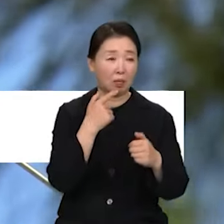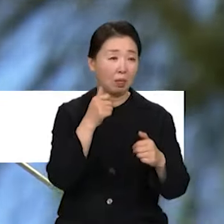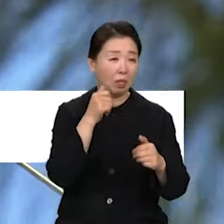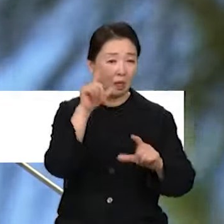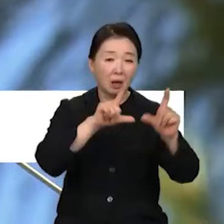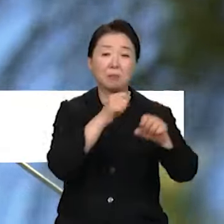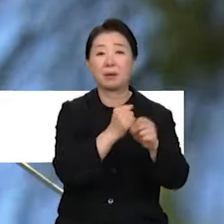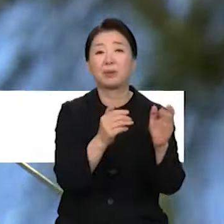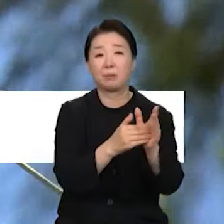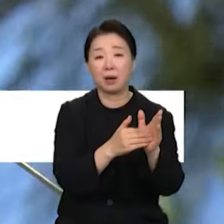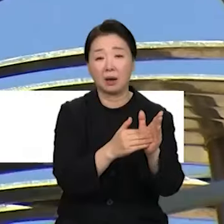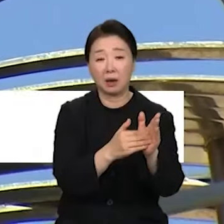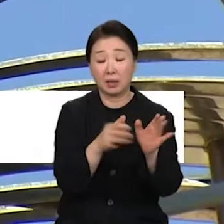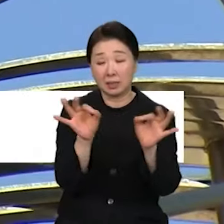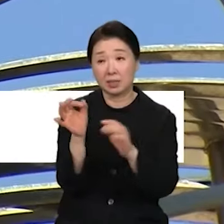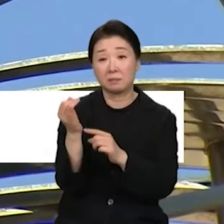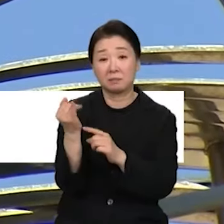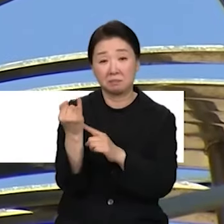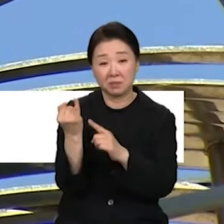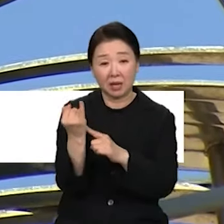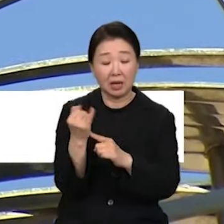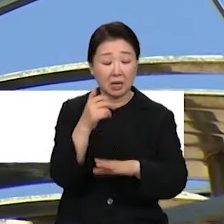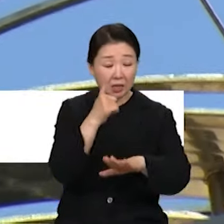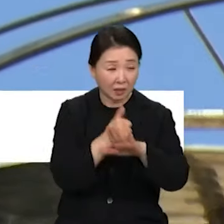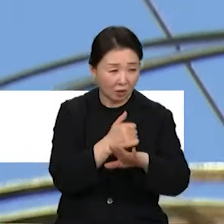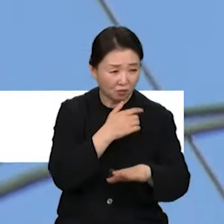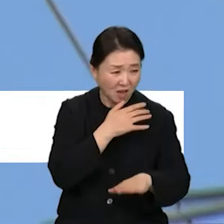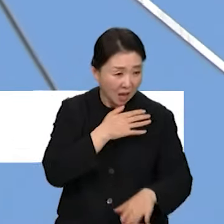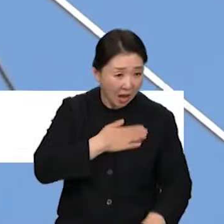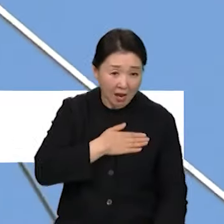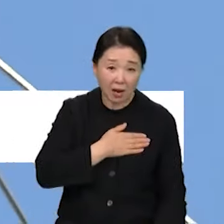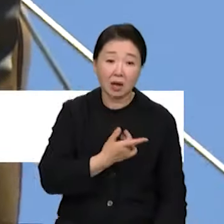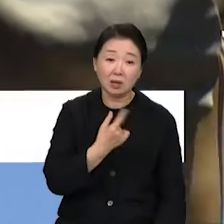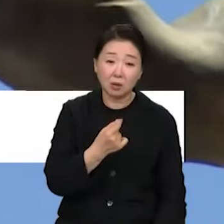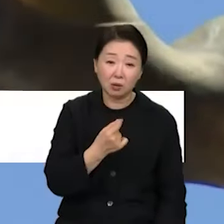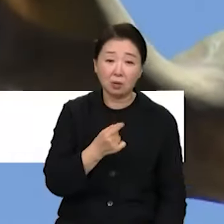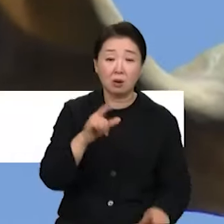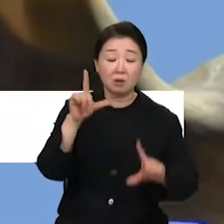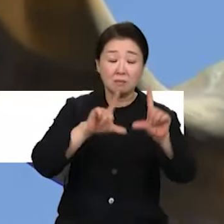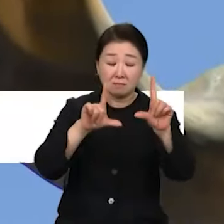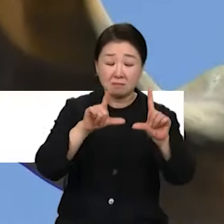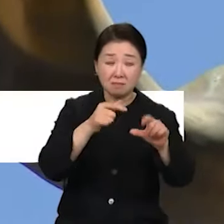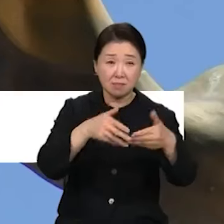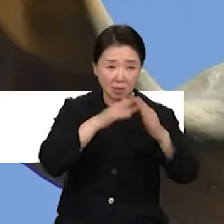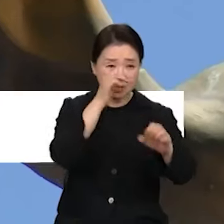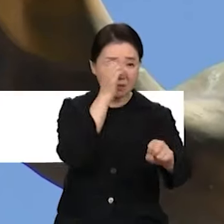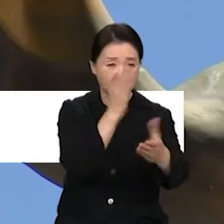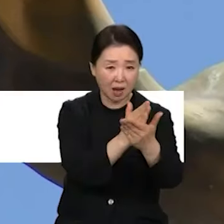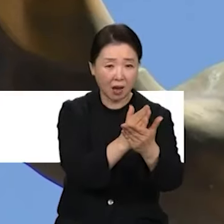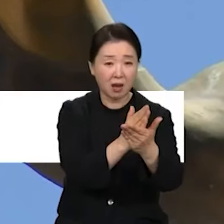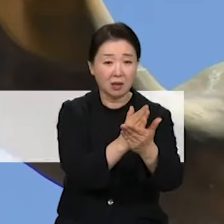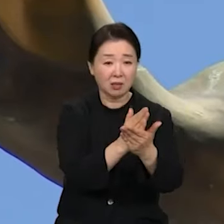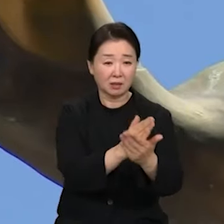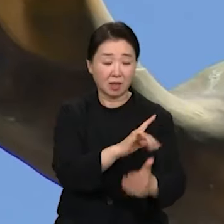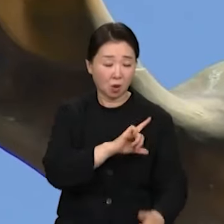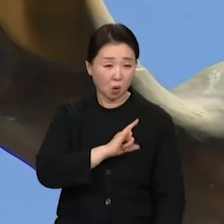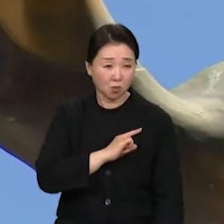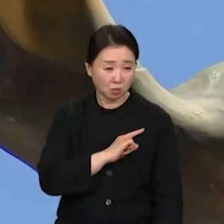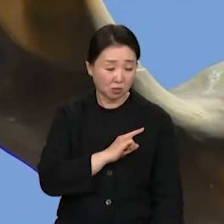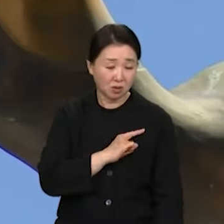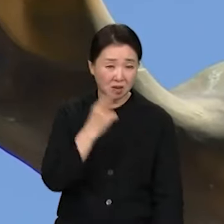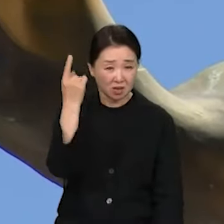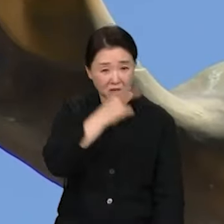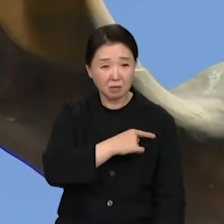때문입니다. 김 선수 측에서 나중에야 이 사실을 알게 됐고 조형물에 반대해서 얼굴은 물론 이름조차 쓰지